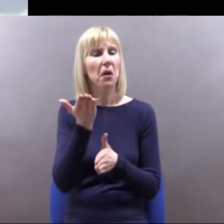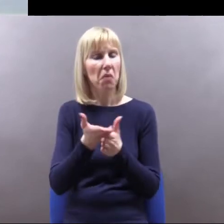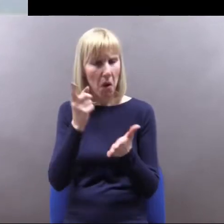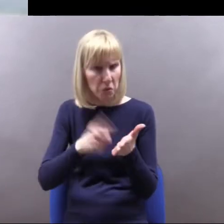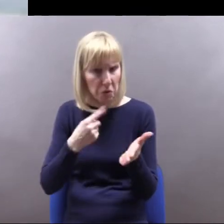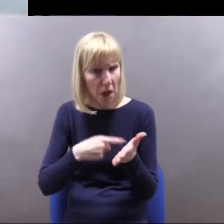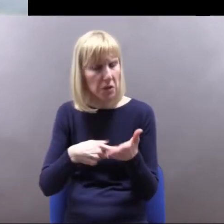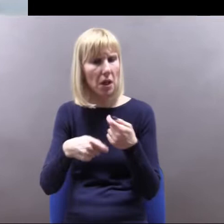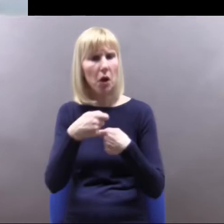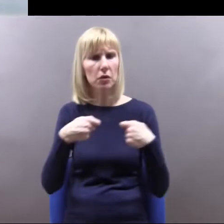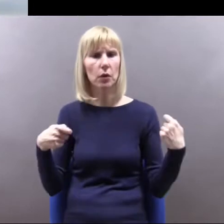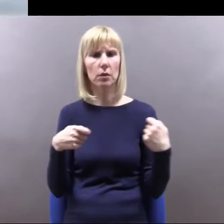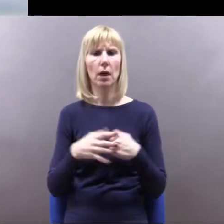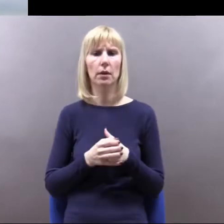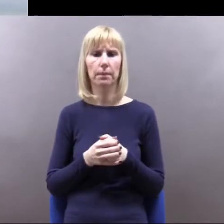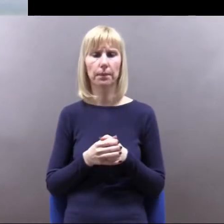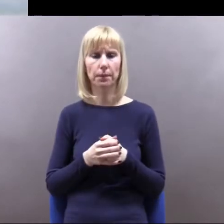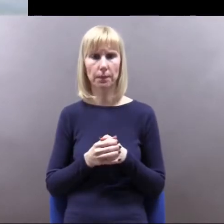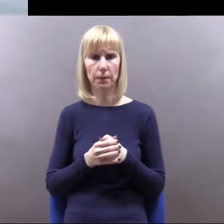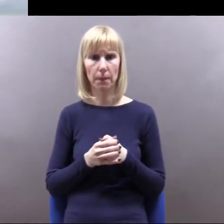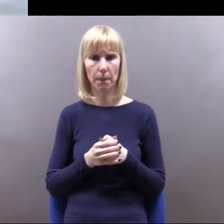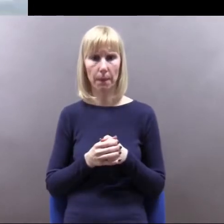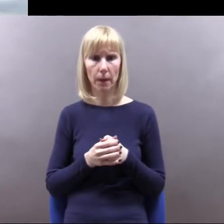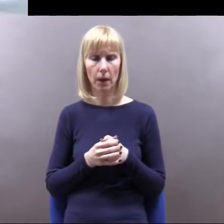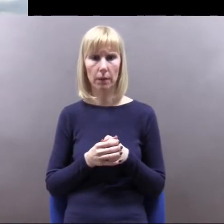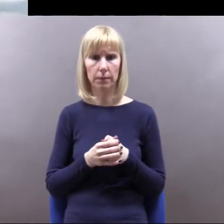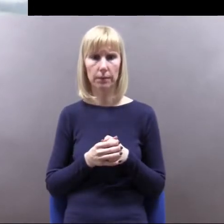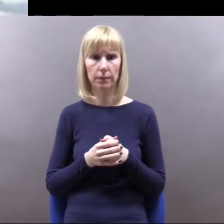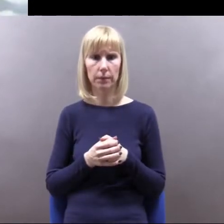Platformy przyschodowe są dość częstym rozwiązaniem